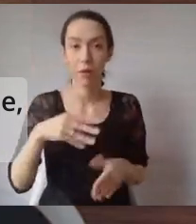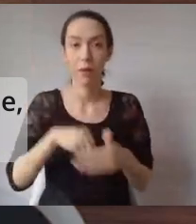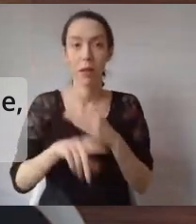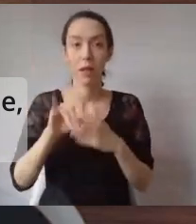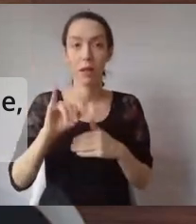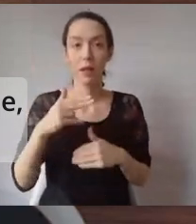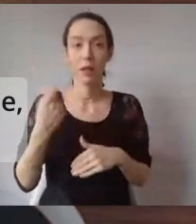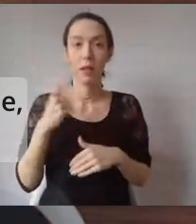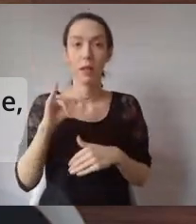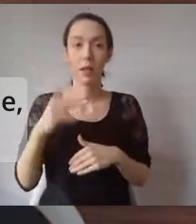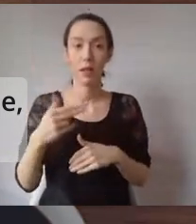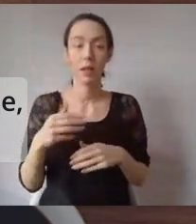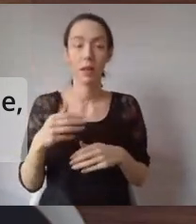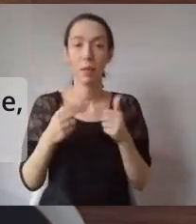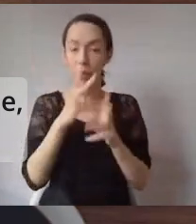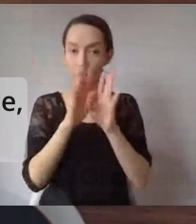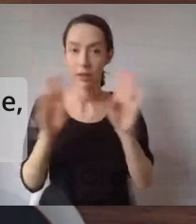wszystko pokazać.